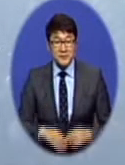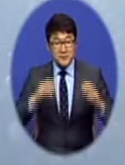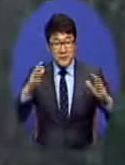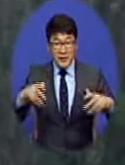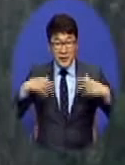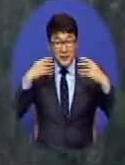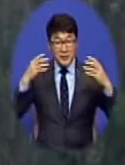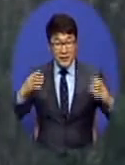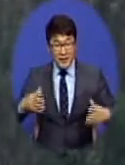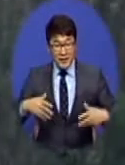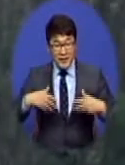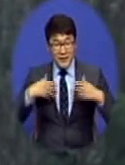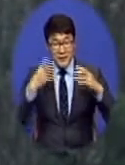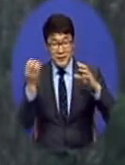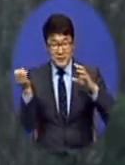바람에